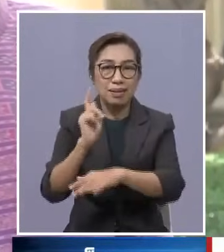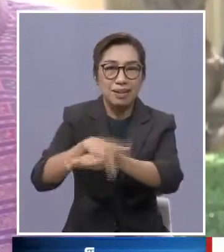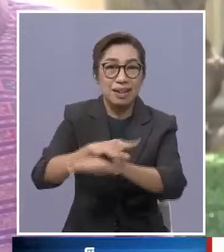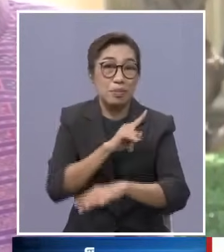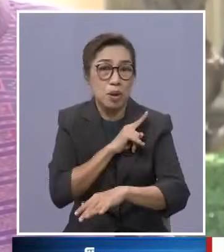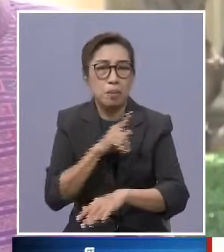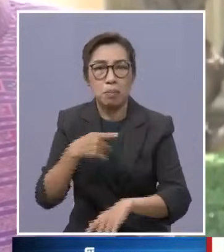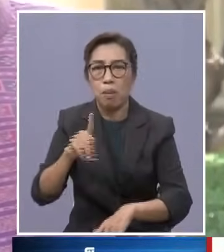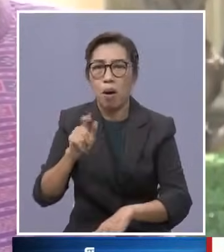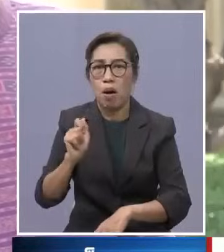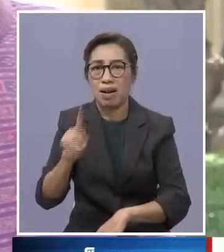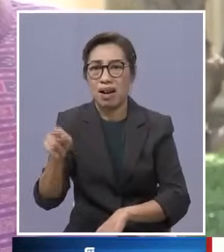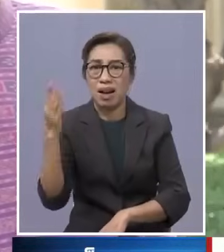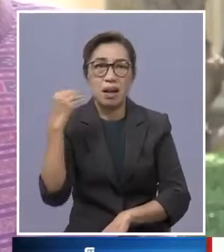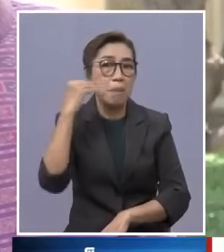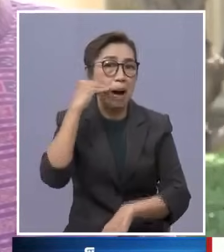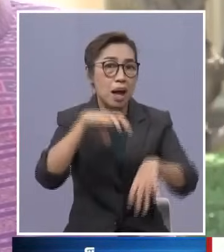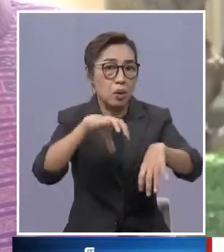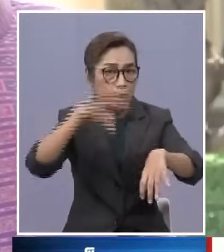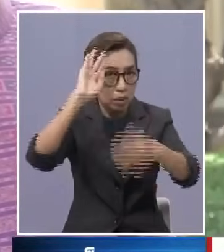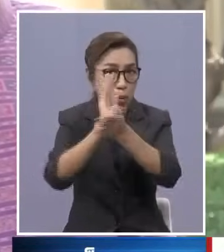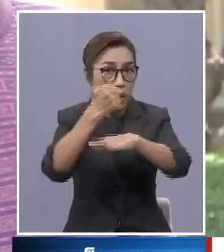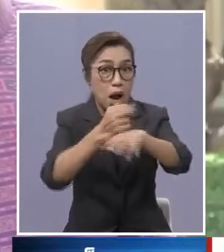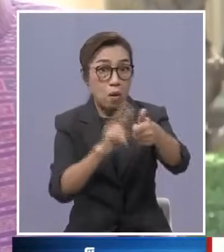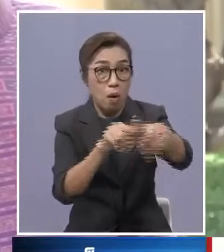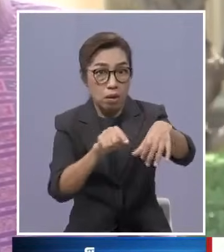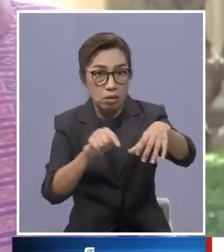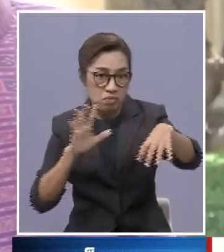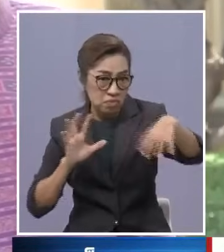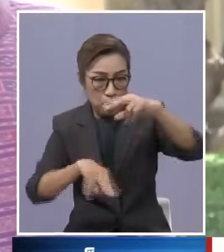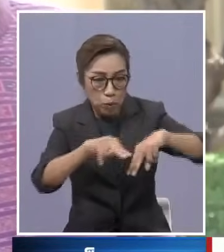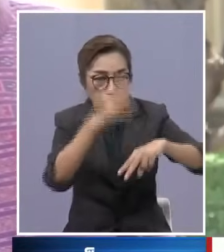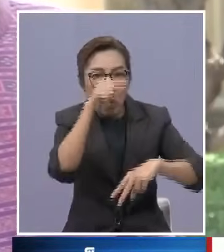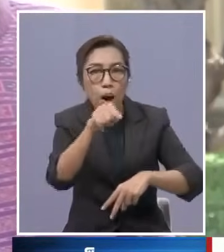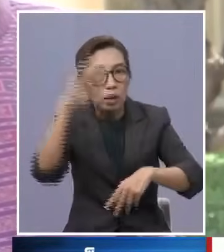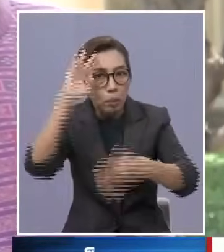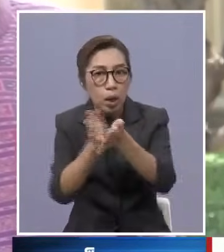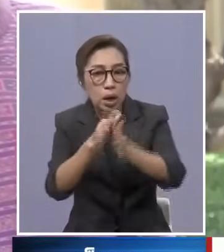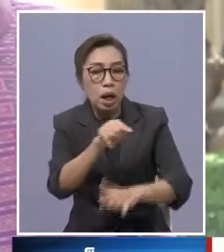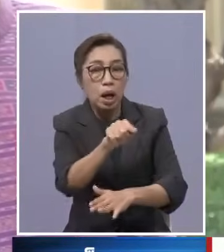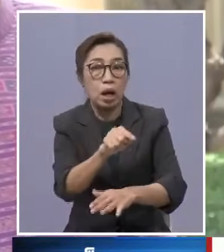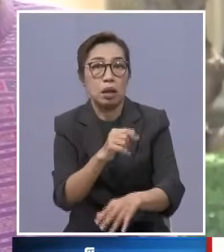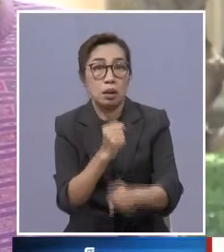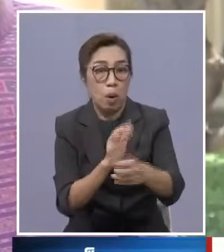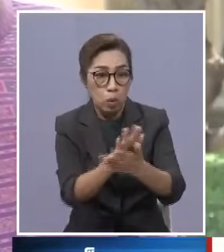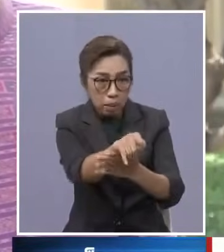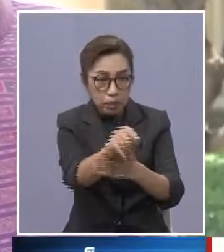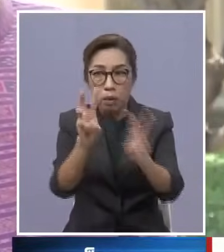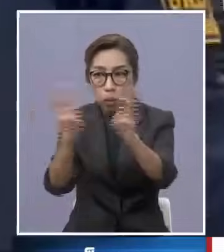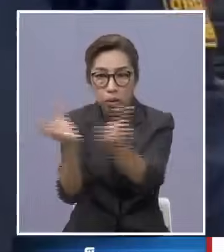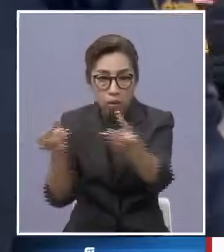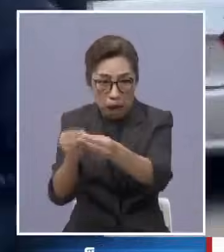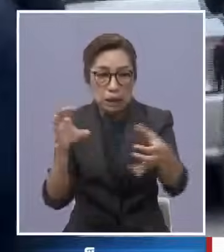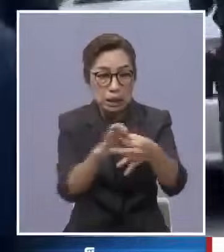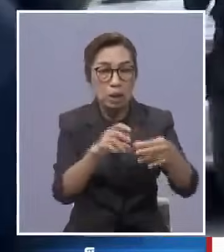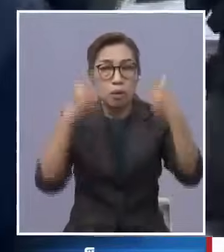ที่บุกเข้าไปตรวจค้นบ้านบิ๊กโจ๊กเพราะตรวจพบว่าลูกน้องบิ๊กโจ๊กมีความเชื่อมโยงกับเว็บไซต์การพนันออนไลน์นายกเศรษฐาในฐานะ CEO